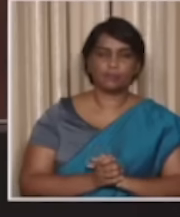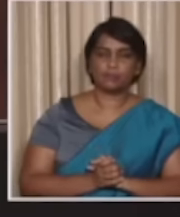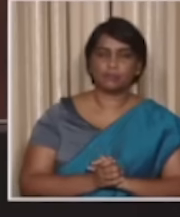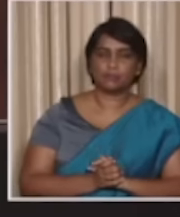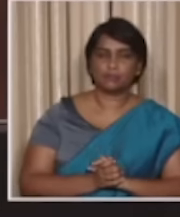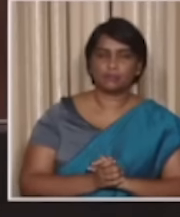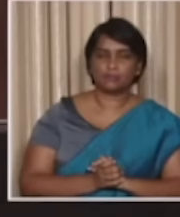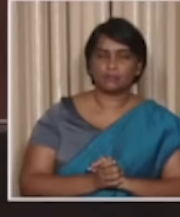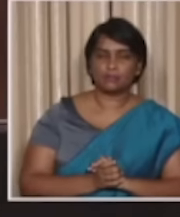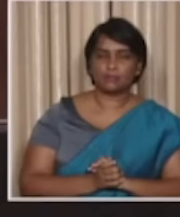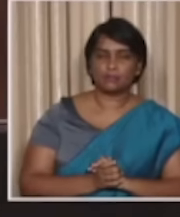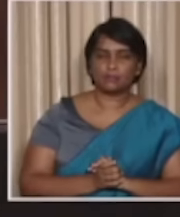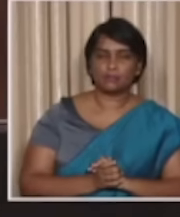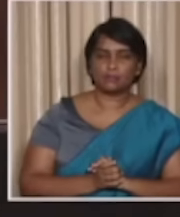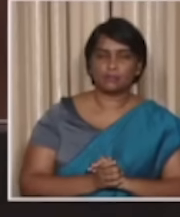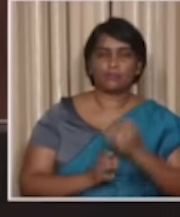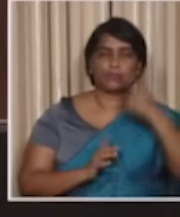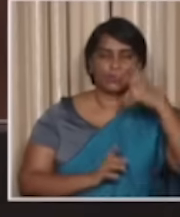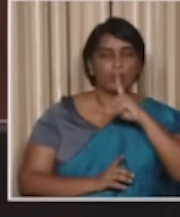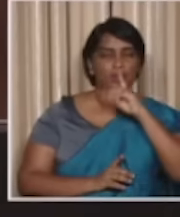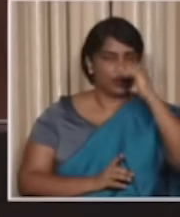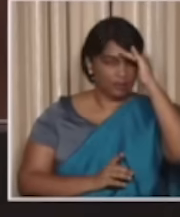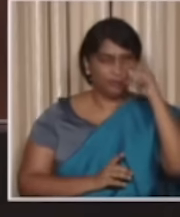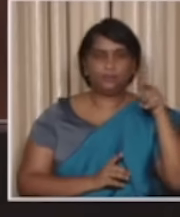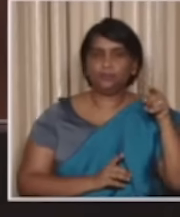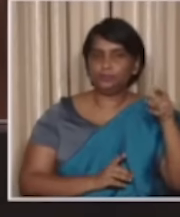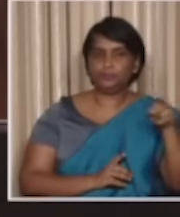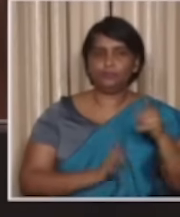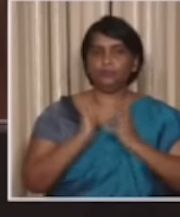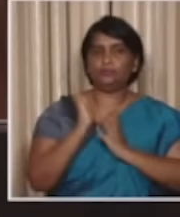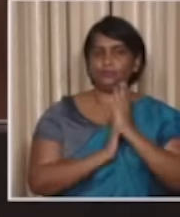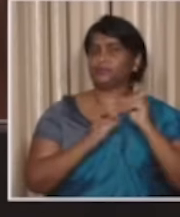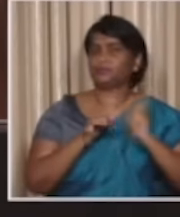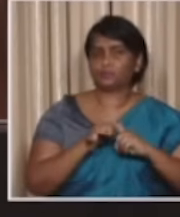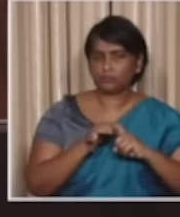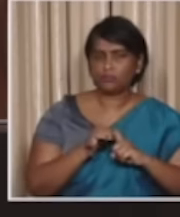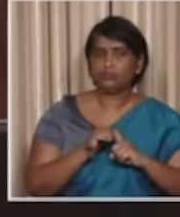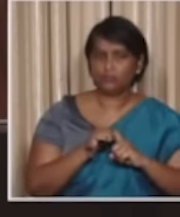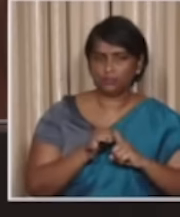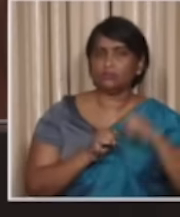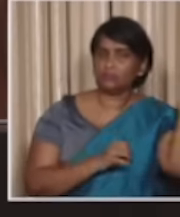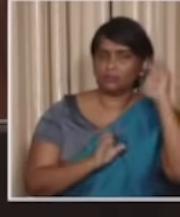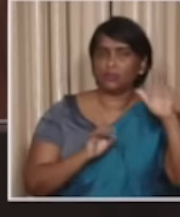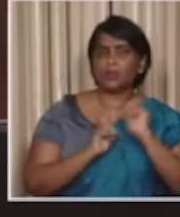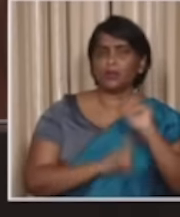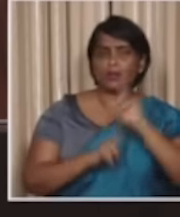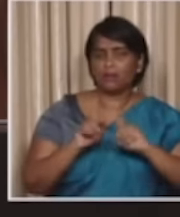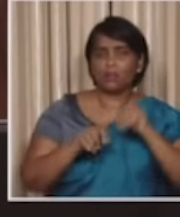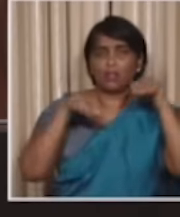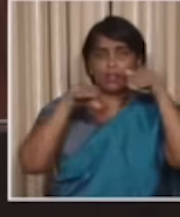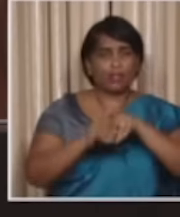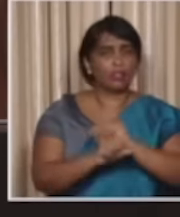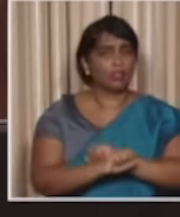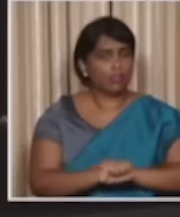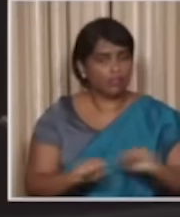ගරු මන්ත්‍රීතුමනි, ගරු නියෝජ්‍ය කතානායකතුමනි, එයාගේ වරප්‍රසාද ප්‍රශ්නේ කතා කරන්න පුළුවන්. හැබැයි මේ පාර්ලිමේන්තුවේ නොසිටින කාට